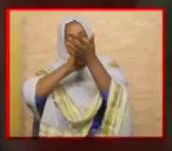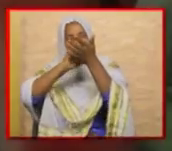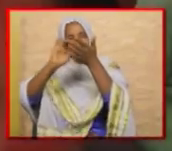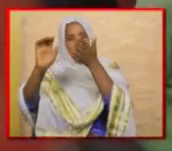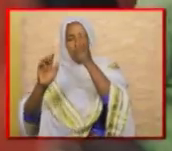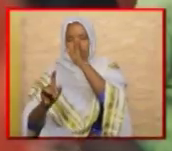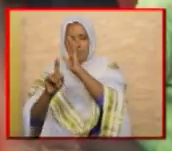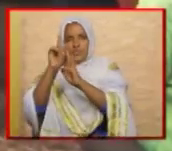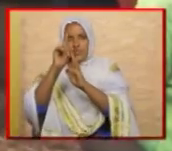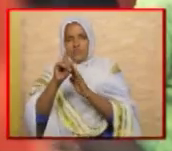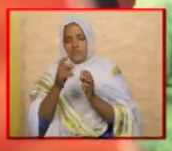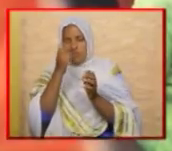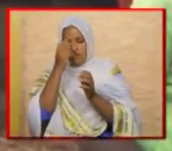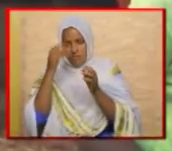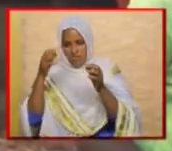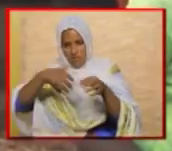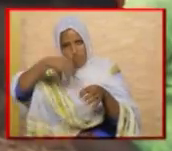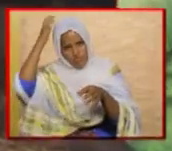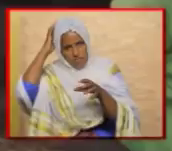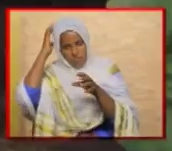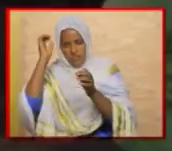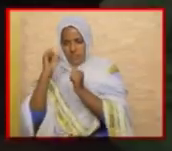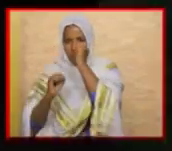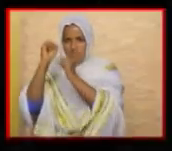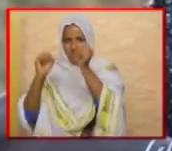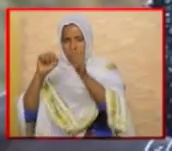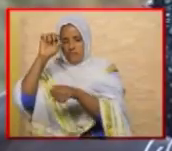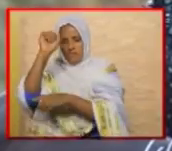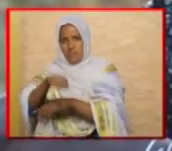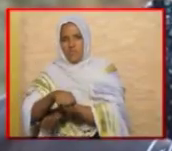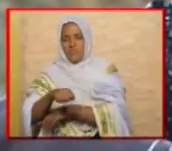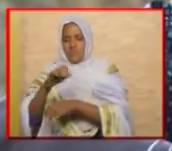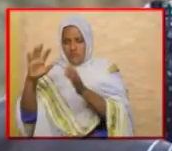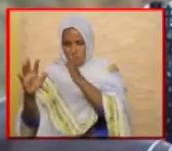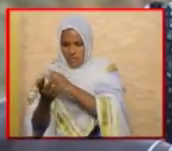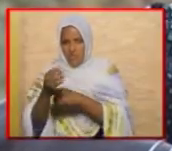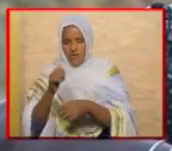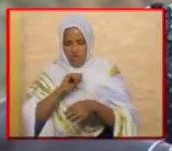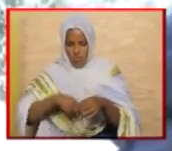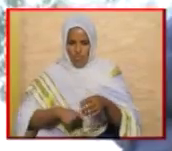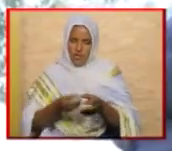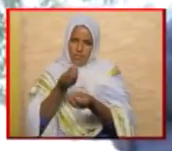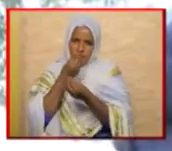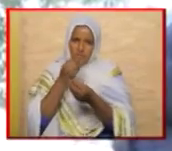በረሃ ጎልምሼ ካውሬ ተጋድዬ የጫካውን ፍሬ ለሆዴ ቃርሜ